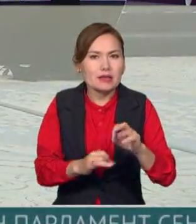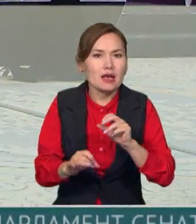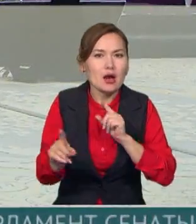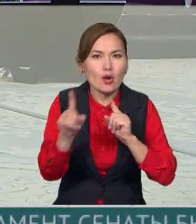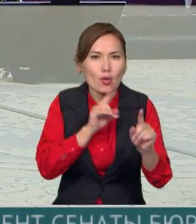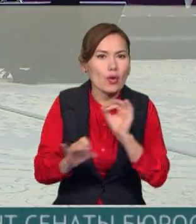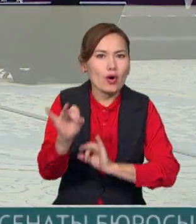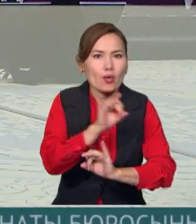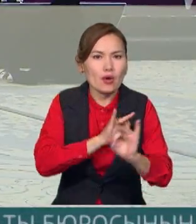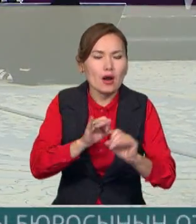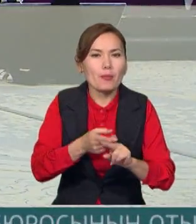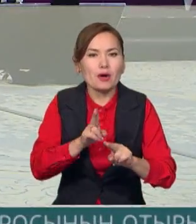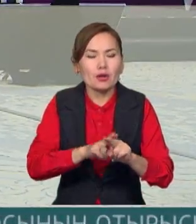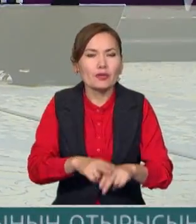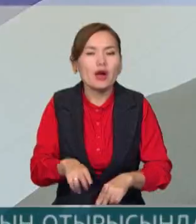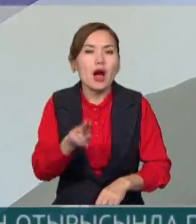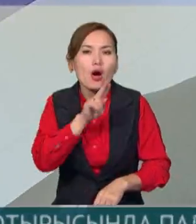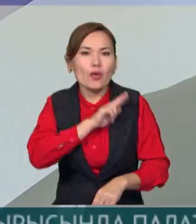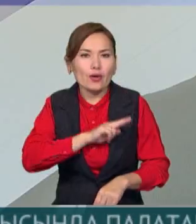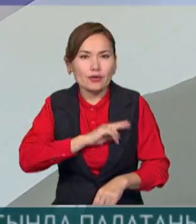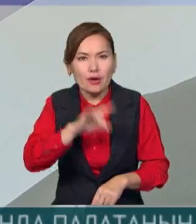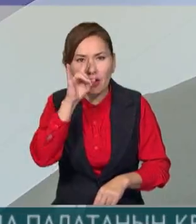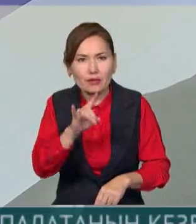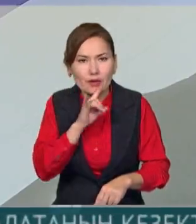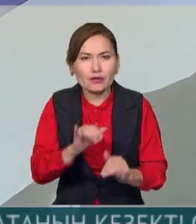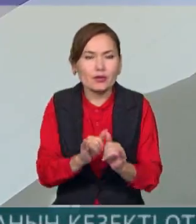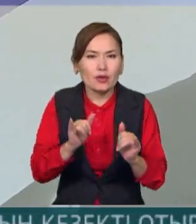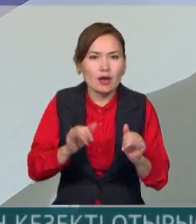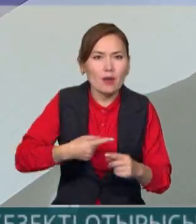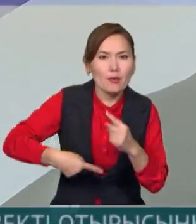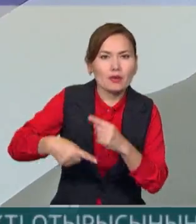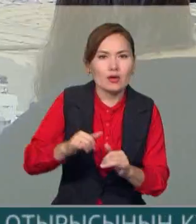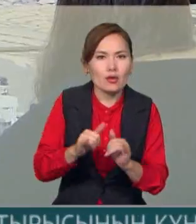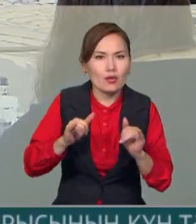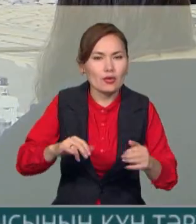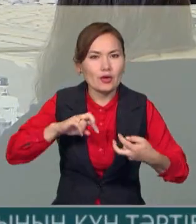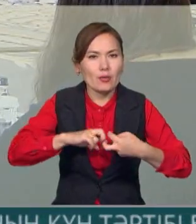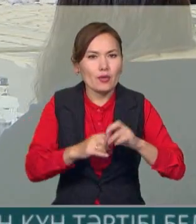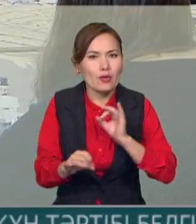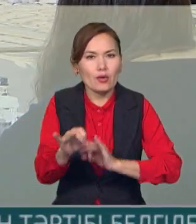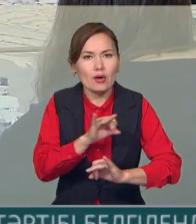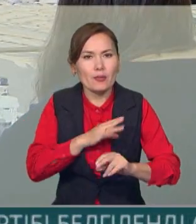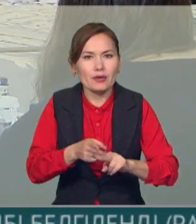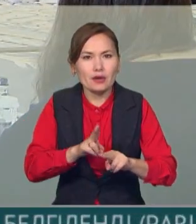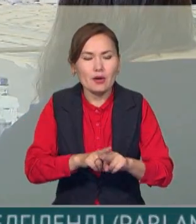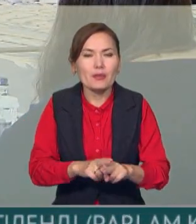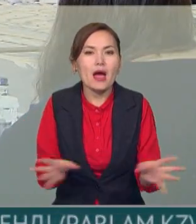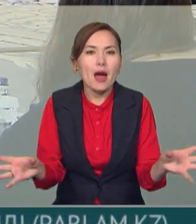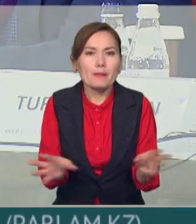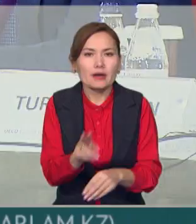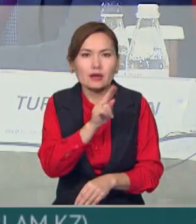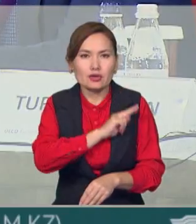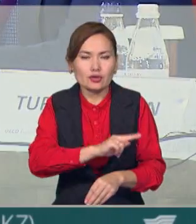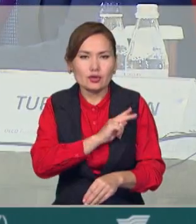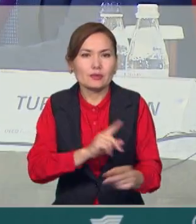озық тәжірибелері, жекеменшік сектор мен жан-жақты дамуды қамтамасыз ету жайы талқыланды. Форумда министрлер және іскерлік